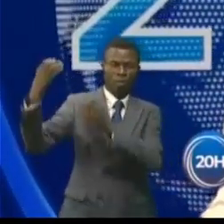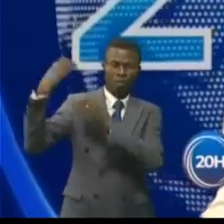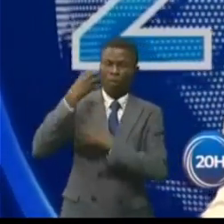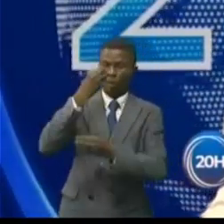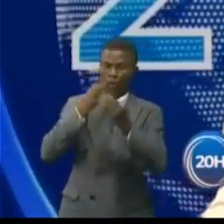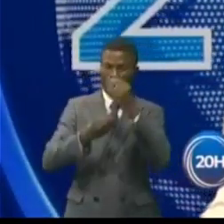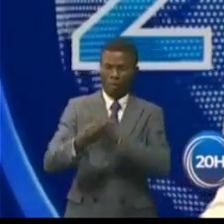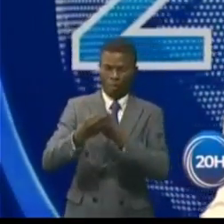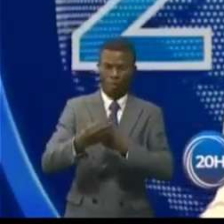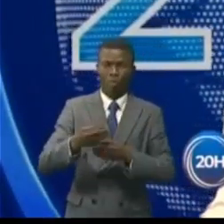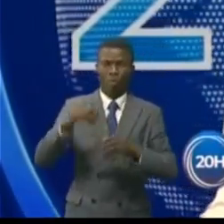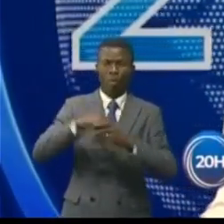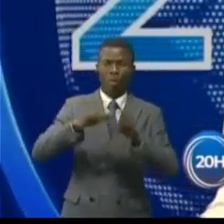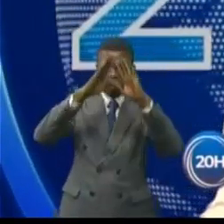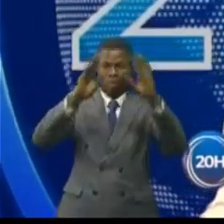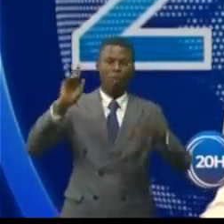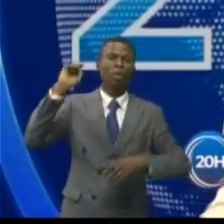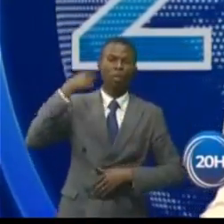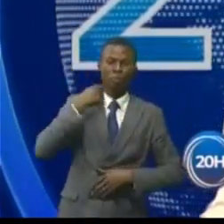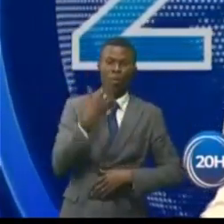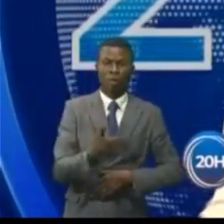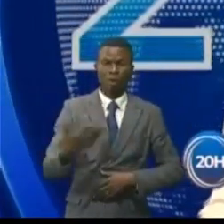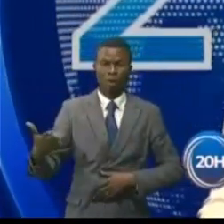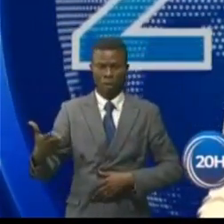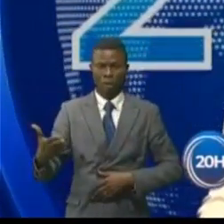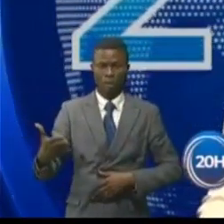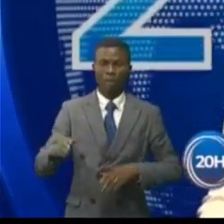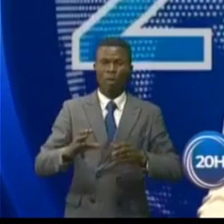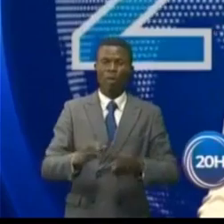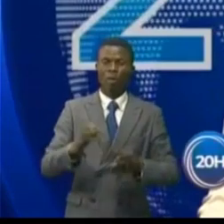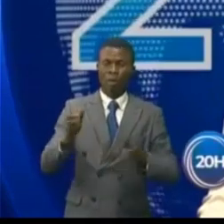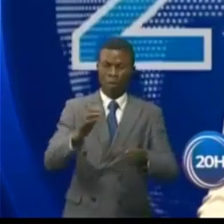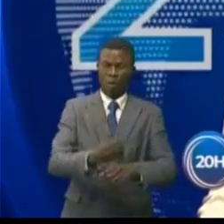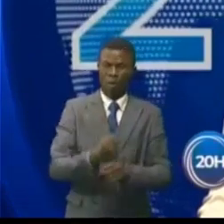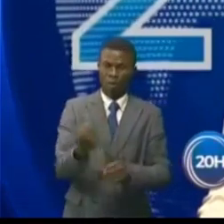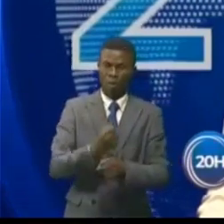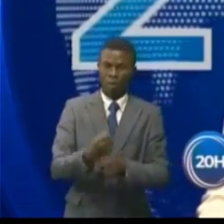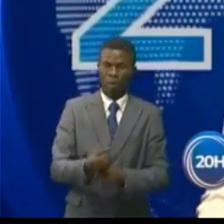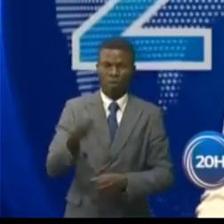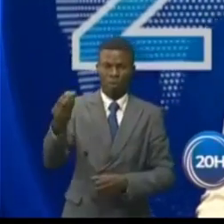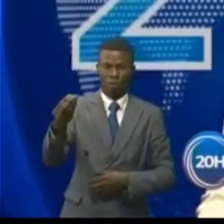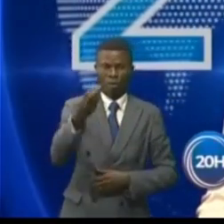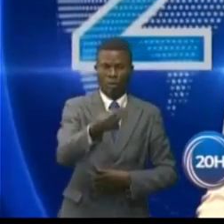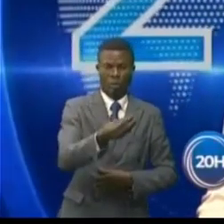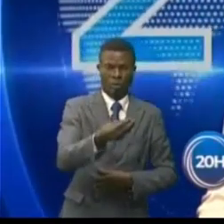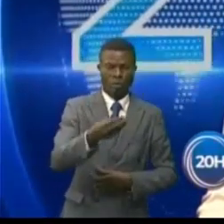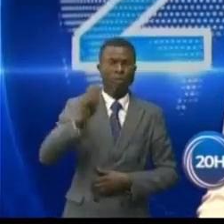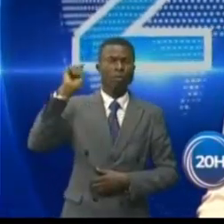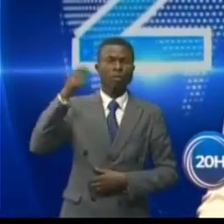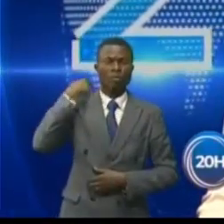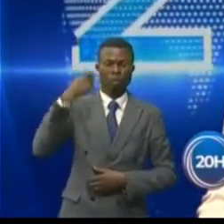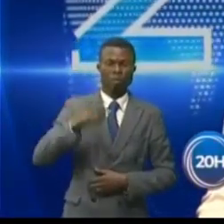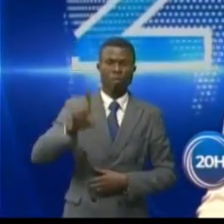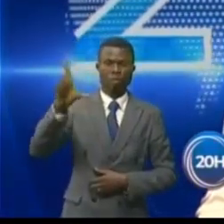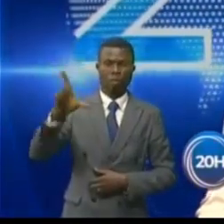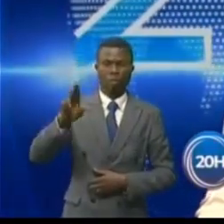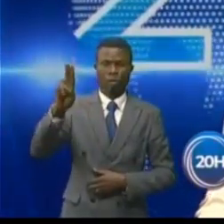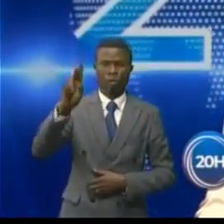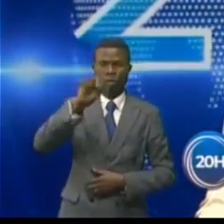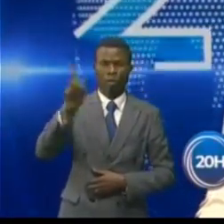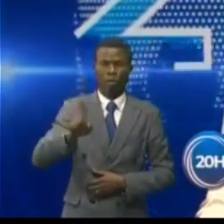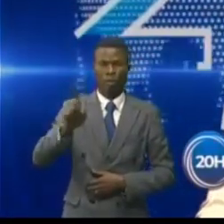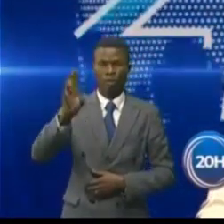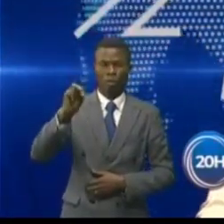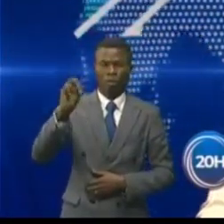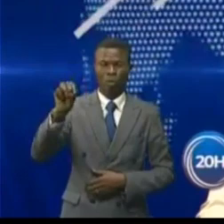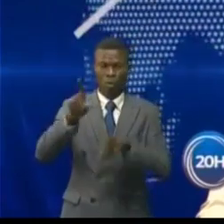alimentaire des prisonniers, des équipements et matériels aratoires ont été remis pour les prisons de Luzumu au Congo central et de